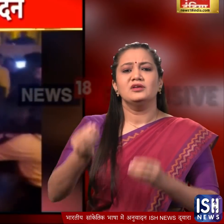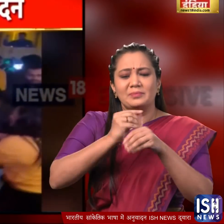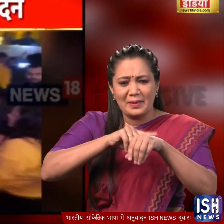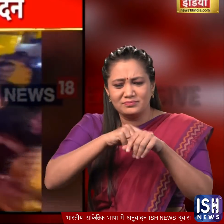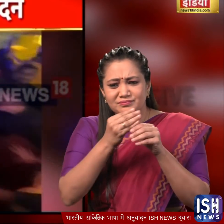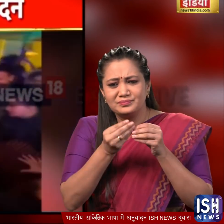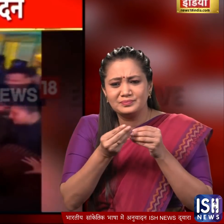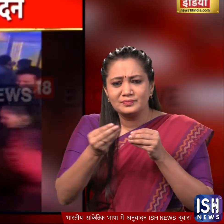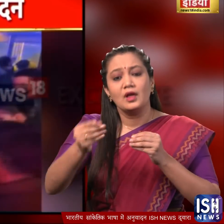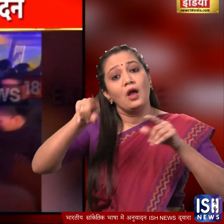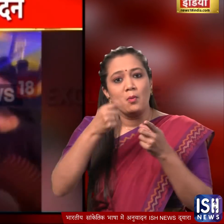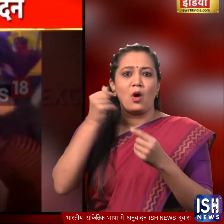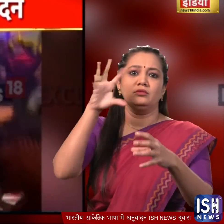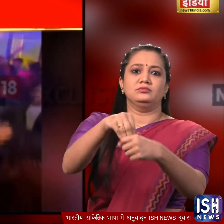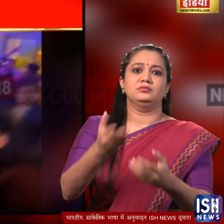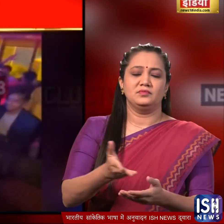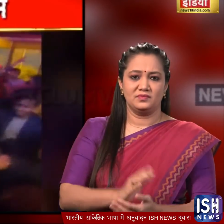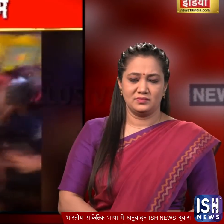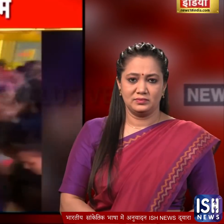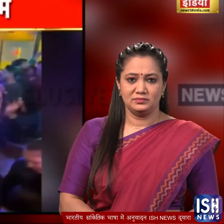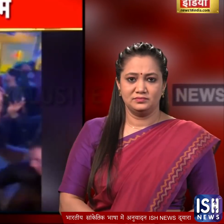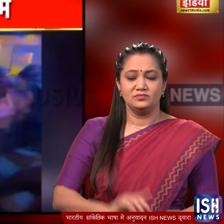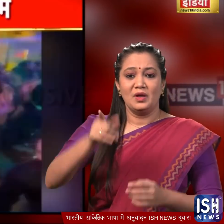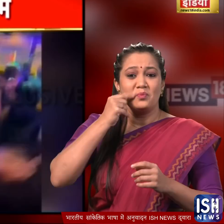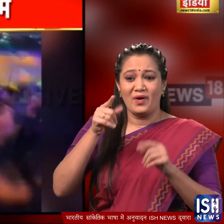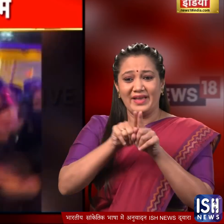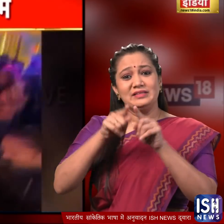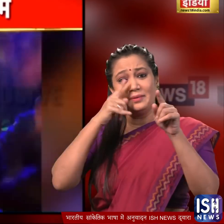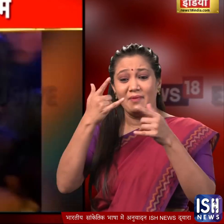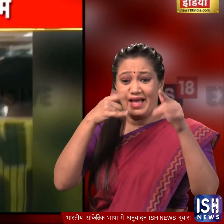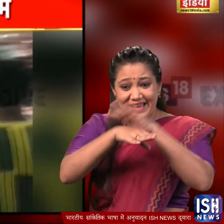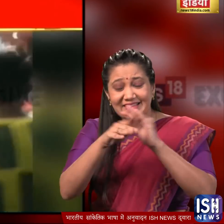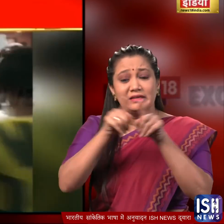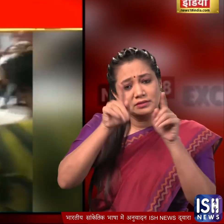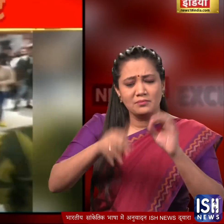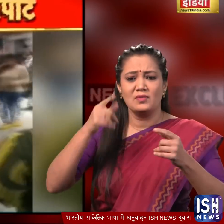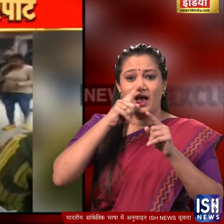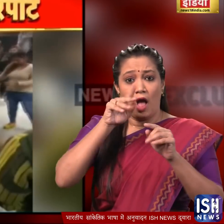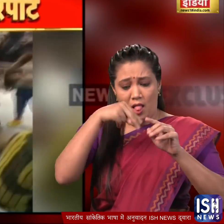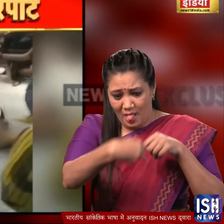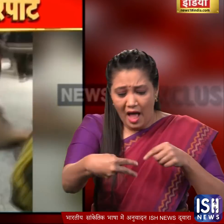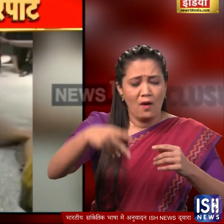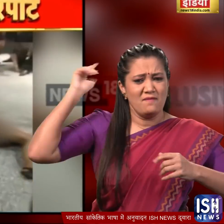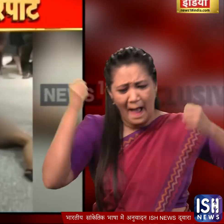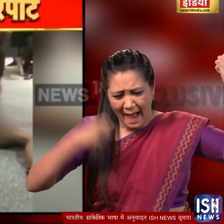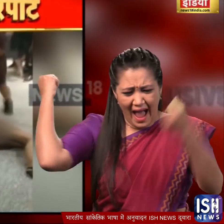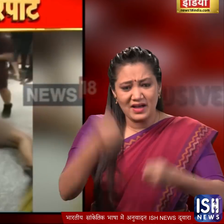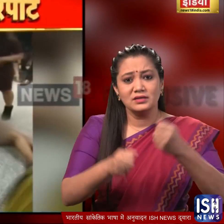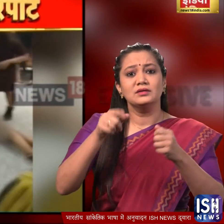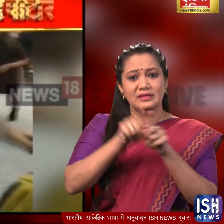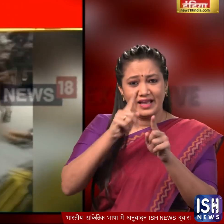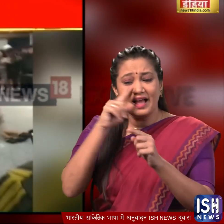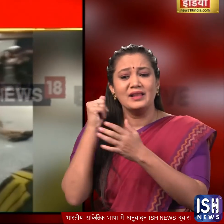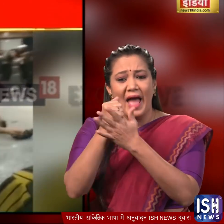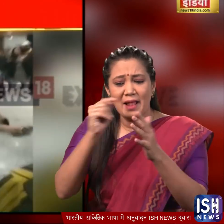थोड़ी देर बाद इस लड़ाई में कुछ लड़के भी शामिल हो गए। एक तस्वीर में एक लड़का बार के अंदर ही एक लड़की को जमीन पर गिराकर पीटता दिखा, जबकि उस लड़की के साथी